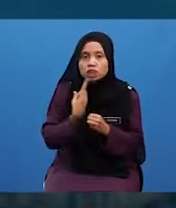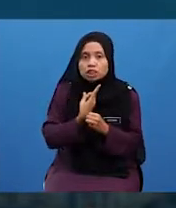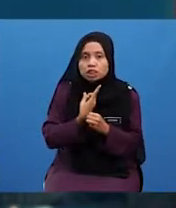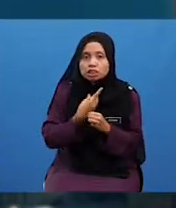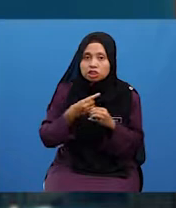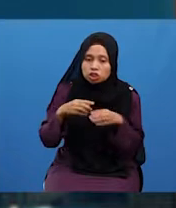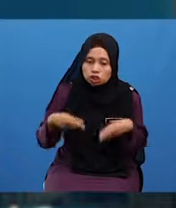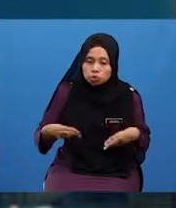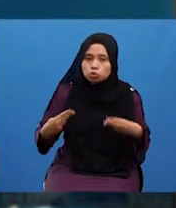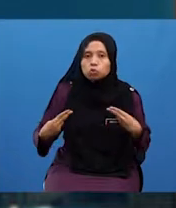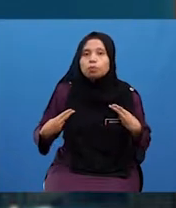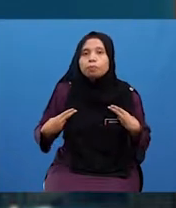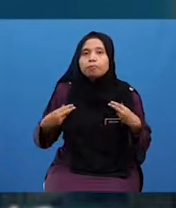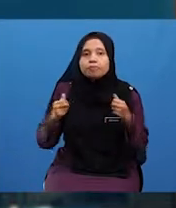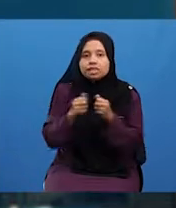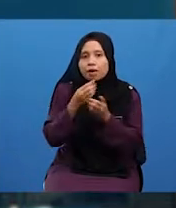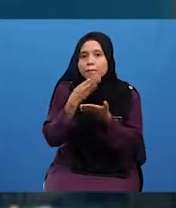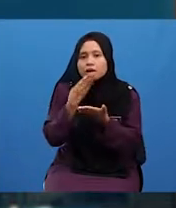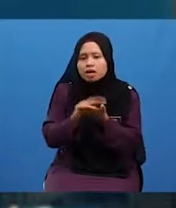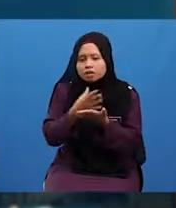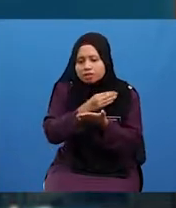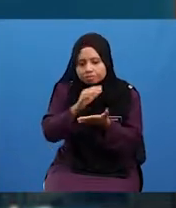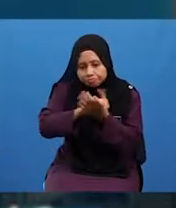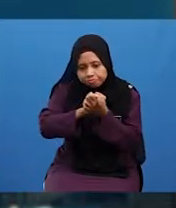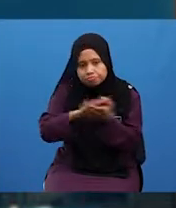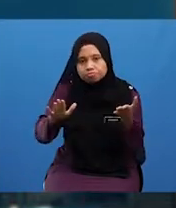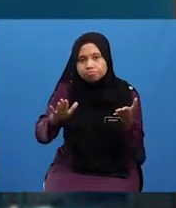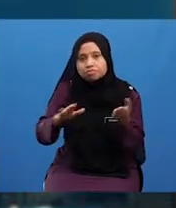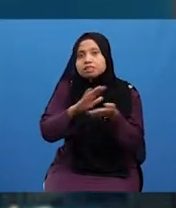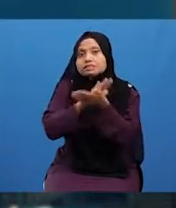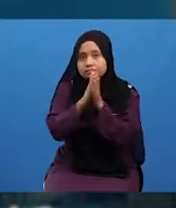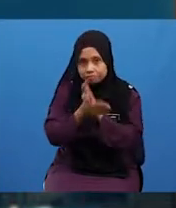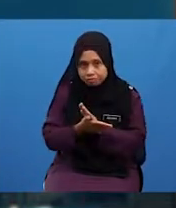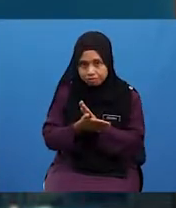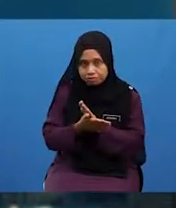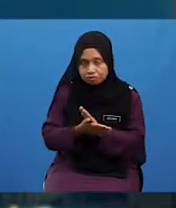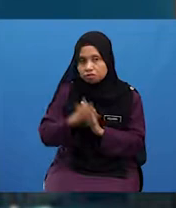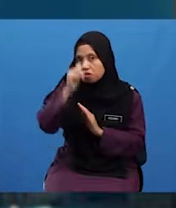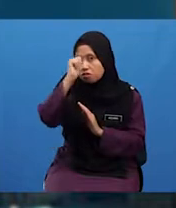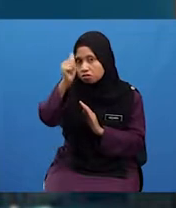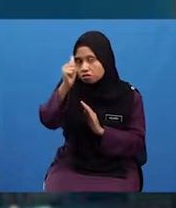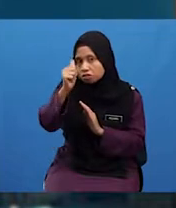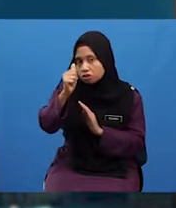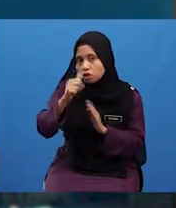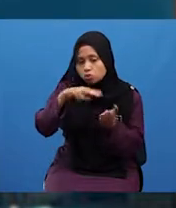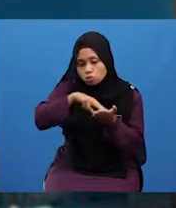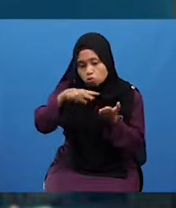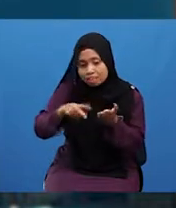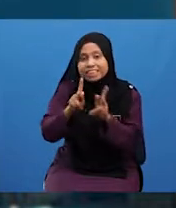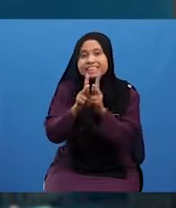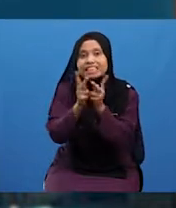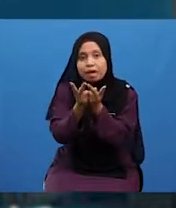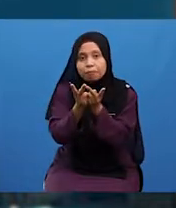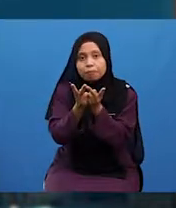menjalani kehidupan ini dengan baik dan selamat. Jadi, Allah Subhanahu Wa Ta'ala turunkan